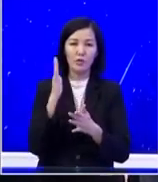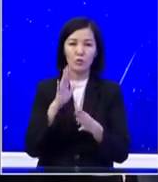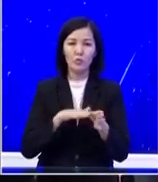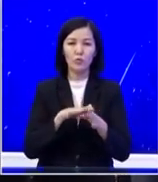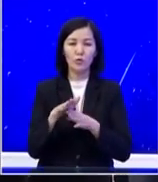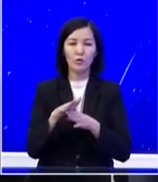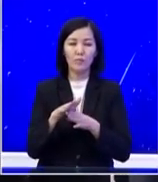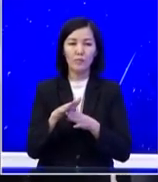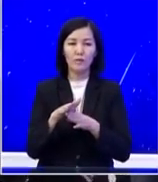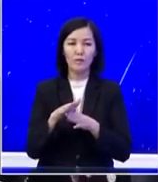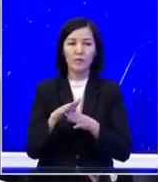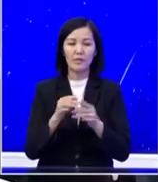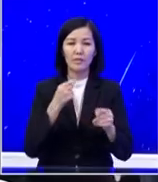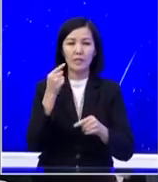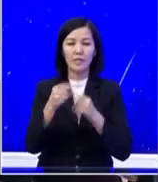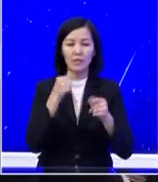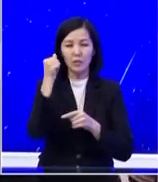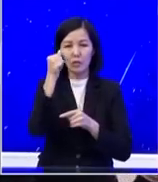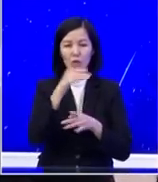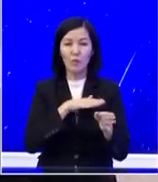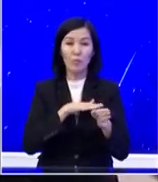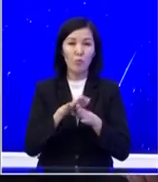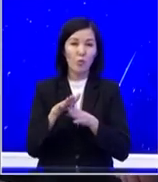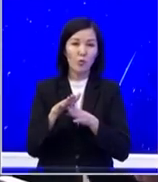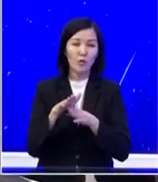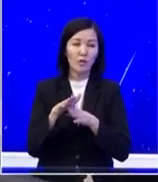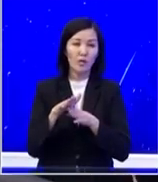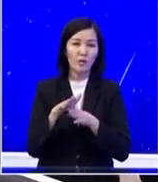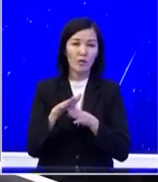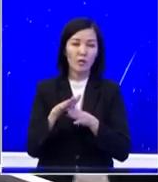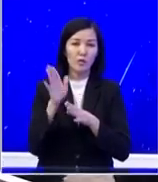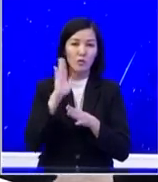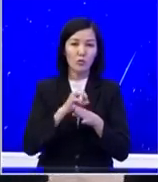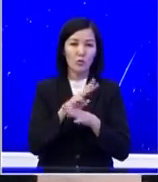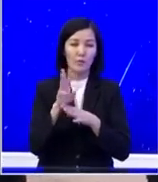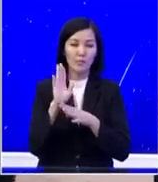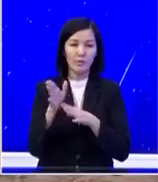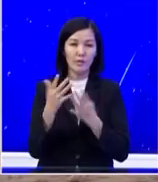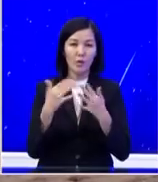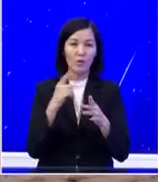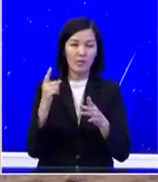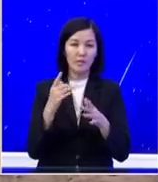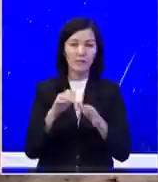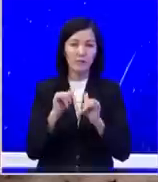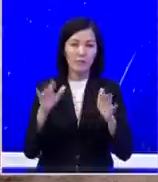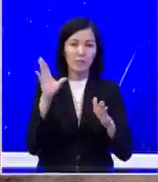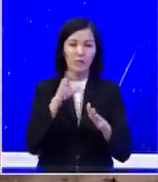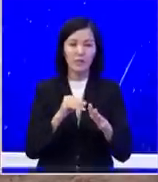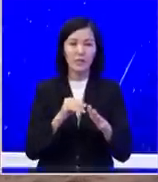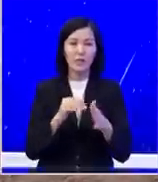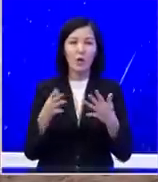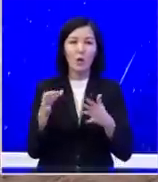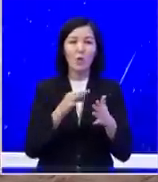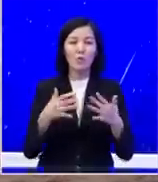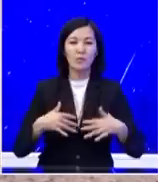снеговой покров. На следующий год, я думаю, будет полный. По расчетам так, да? Облыс мал шаруашылығында да